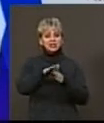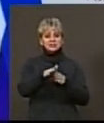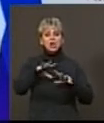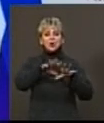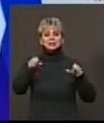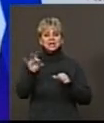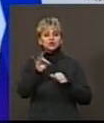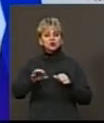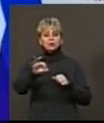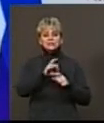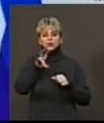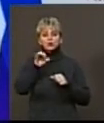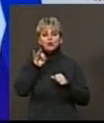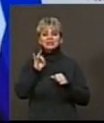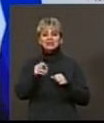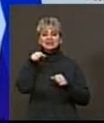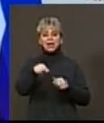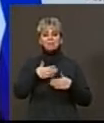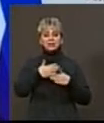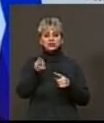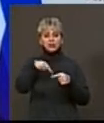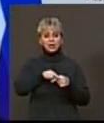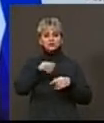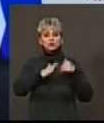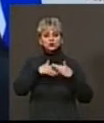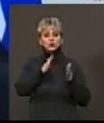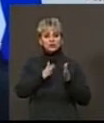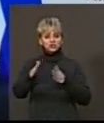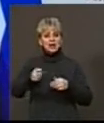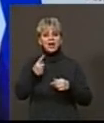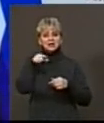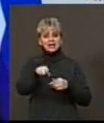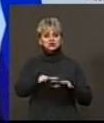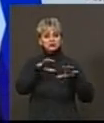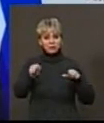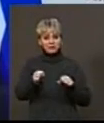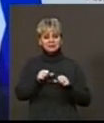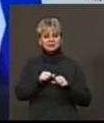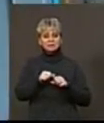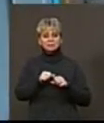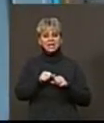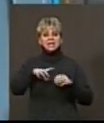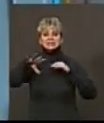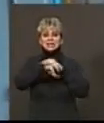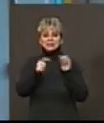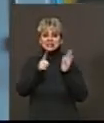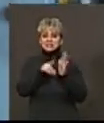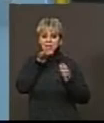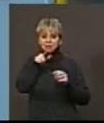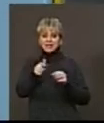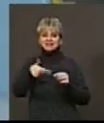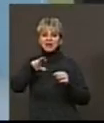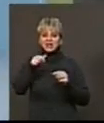правительство Ростовской области, но и та поддержка, которую в ручном режиме оказывает правительство. За последние 7 лет